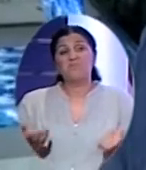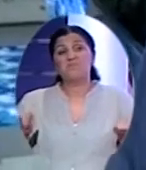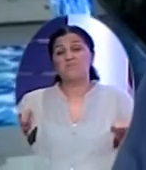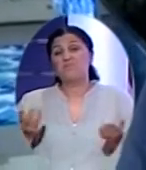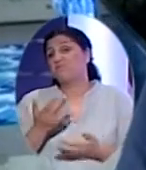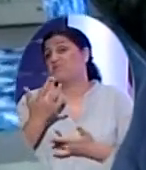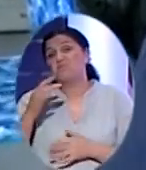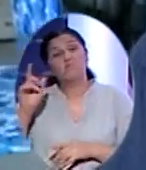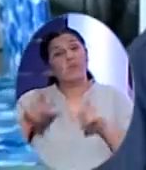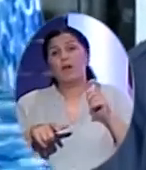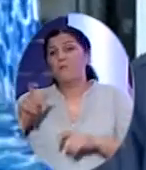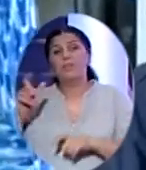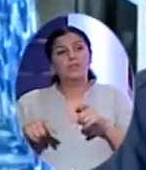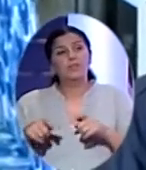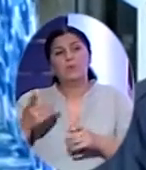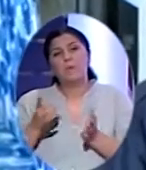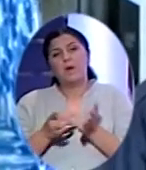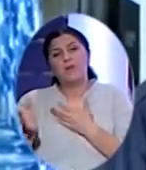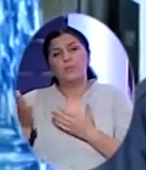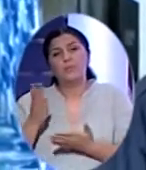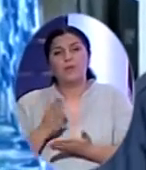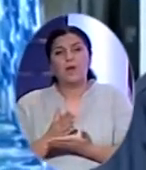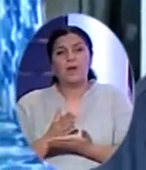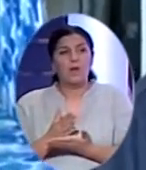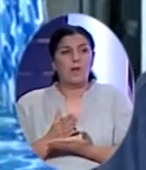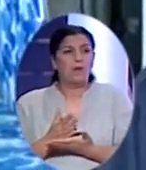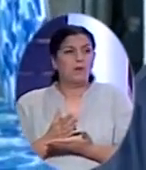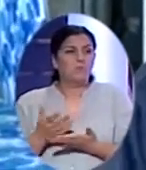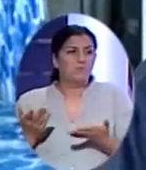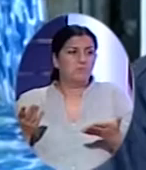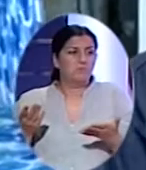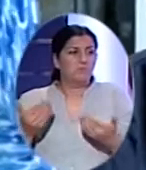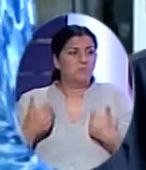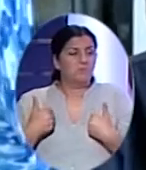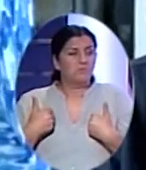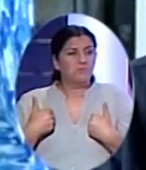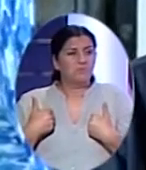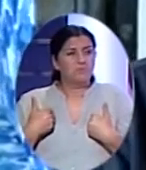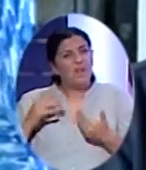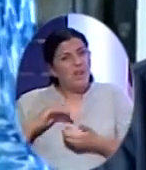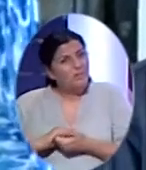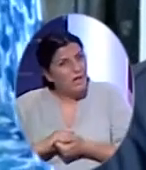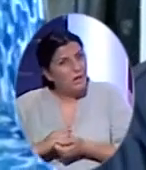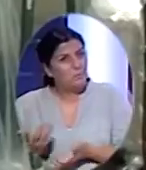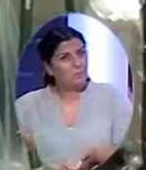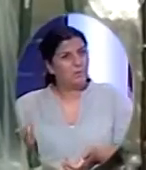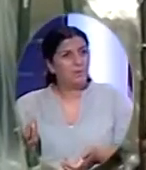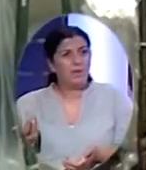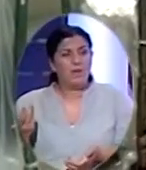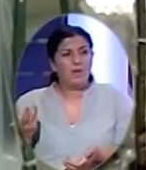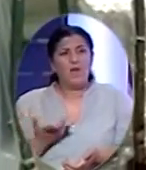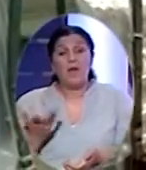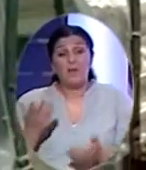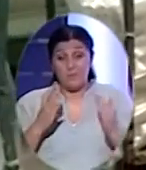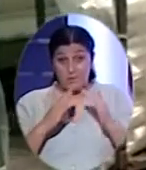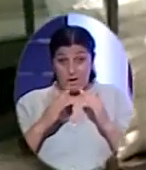לישון, כמה אנשים פיתרו, אנחנו היינו חברים, איפה אני